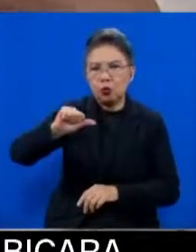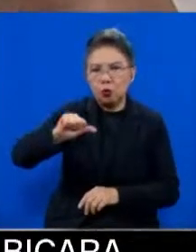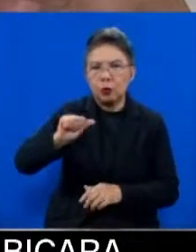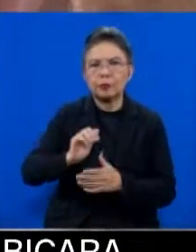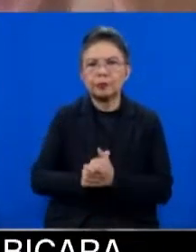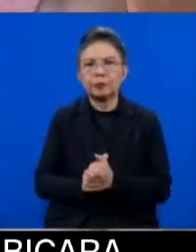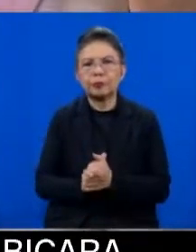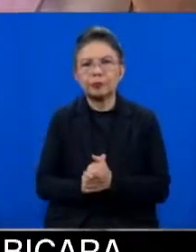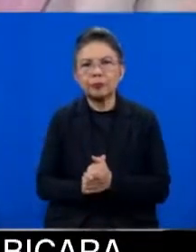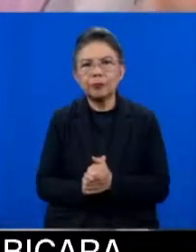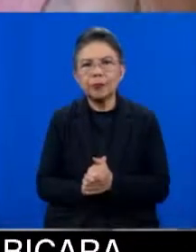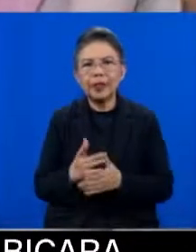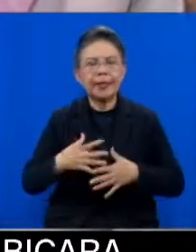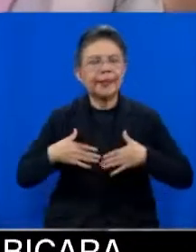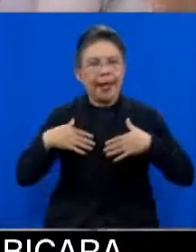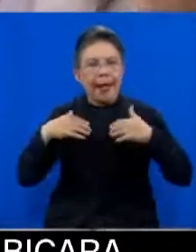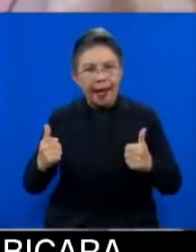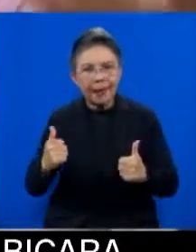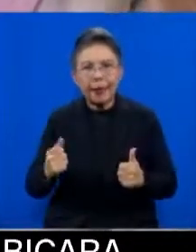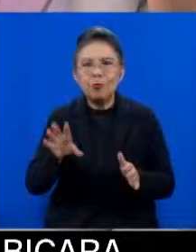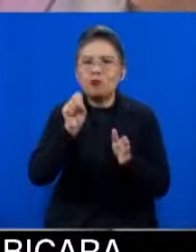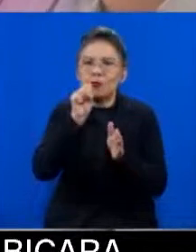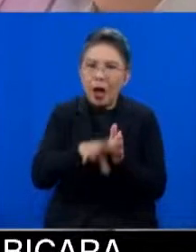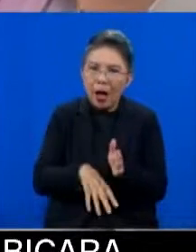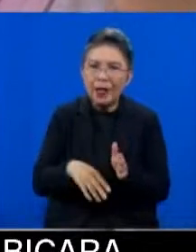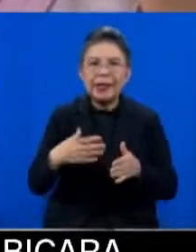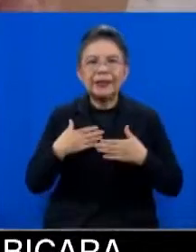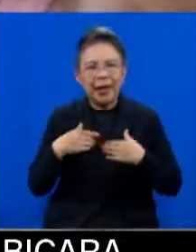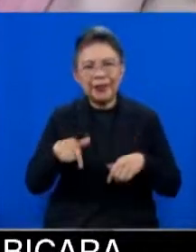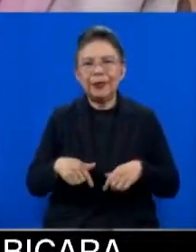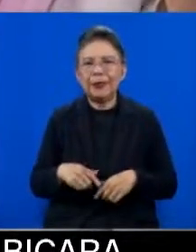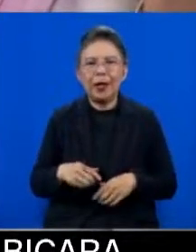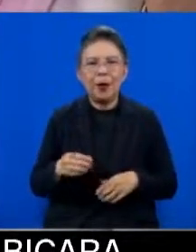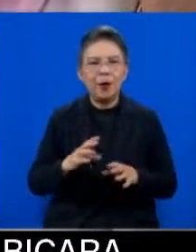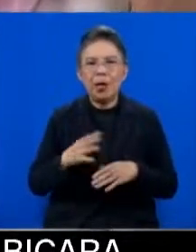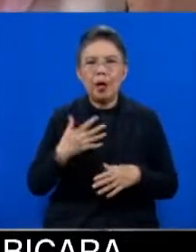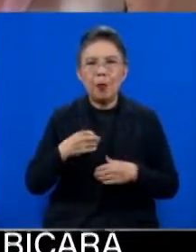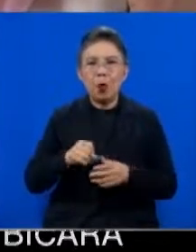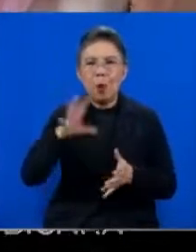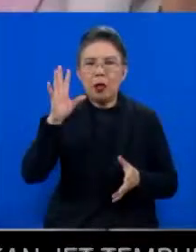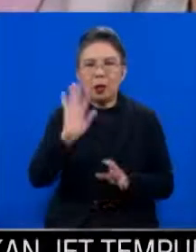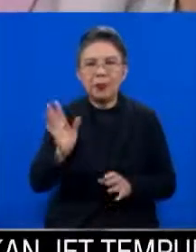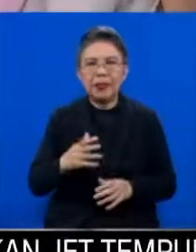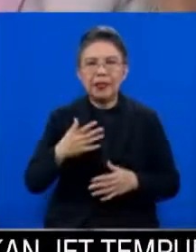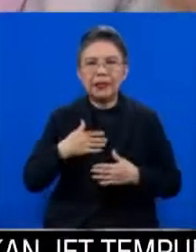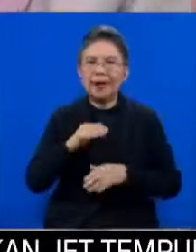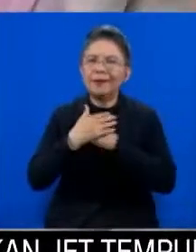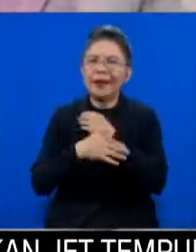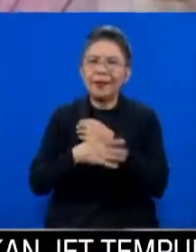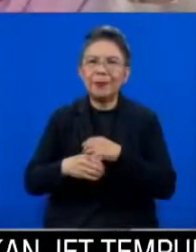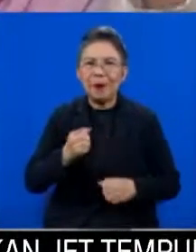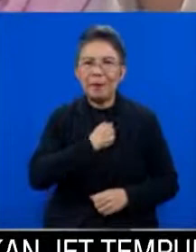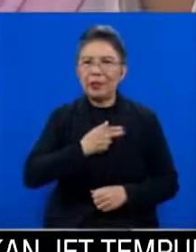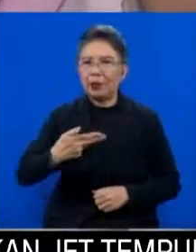Ya, dan sehat dan murah. Saya gak mau mahal-mahal karena saya sayang sama bangsa